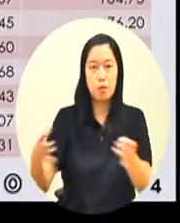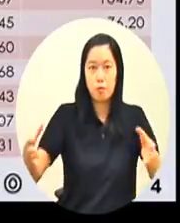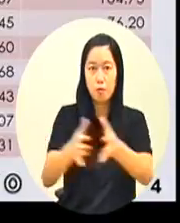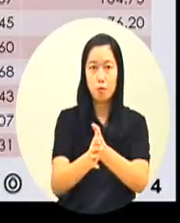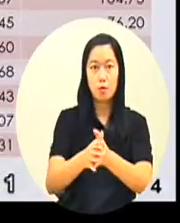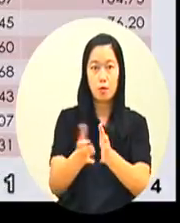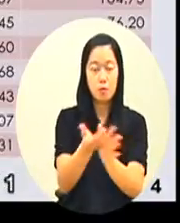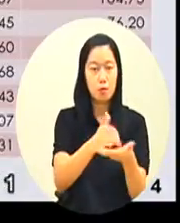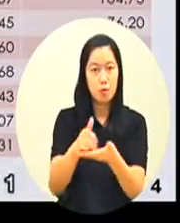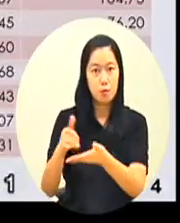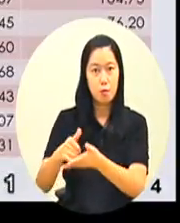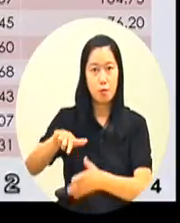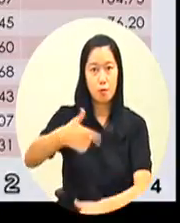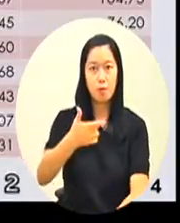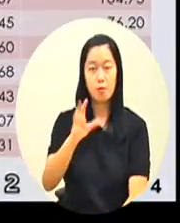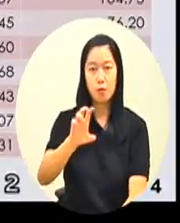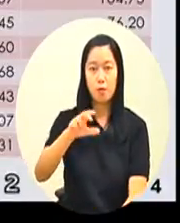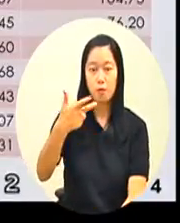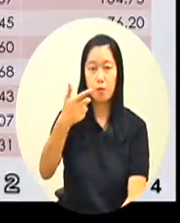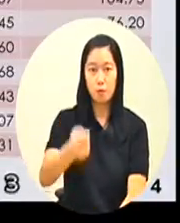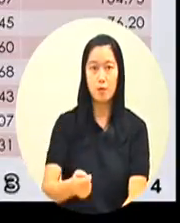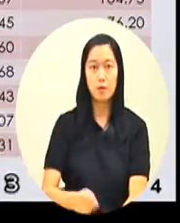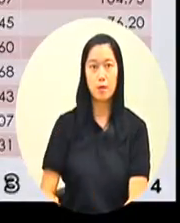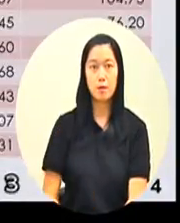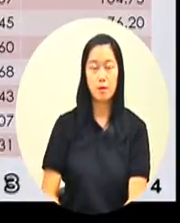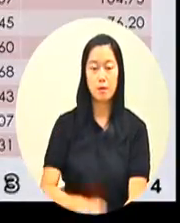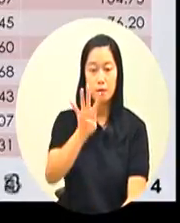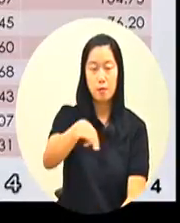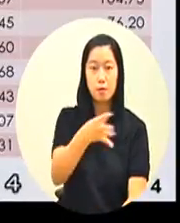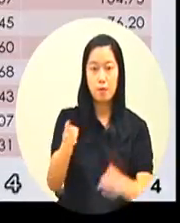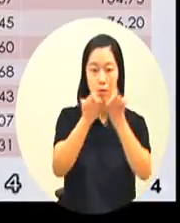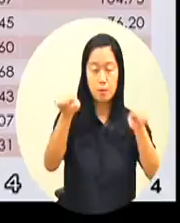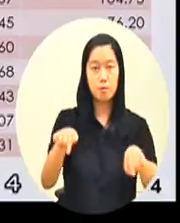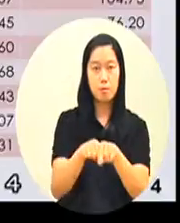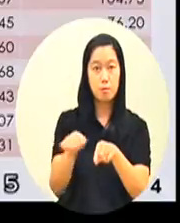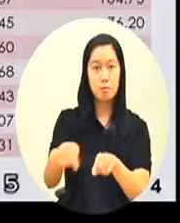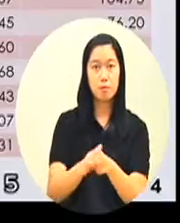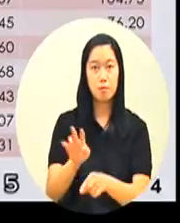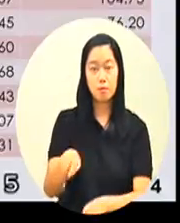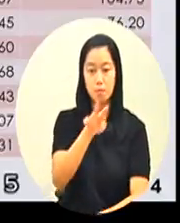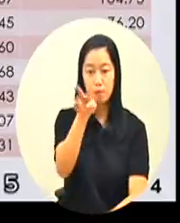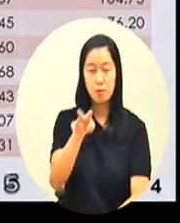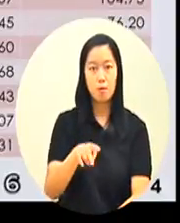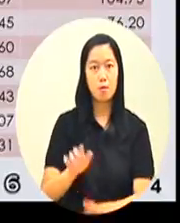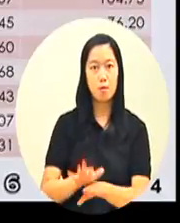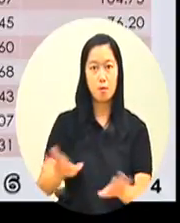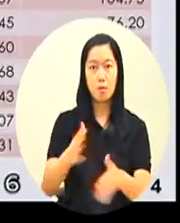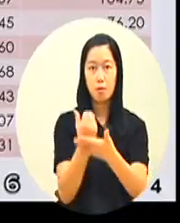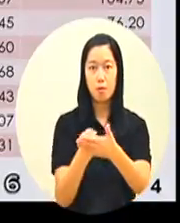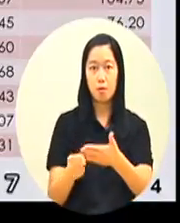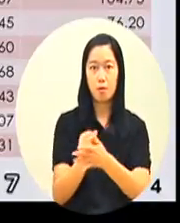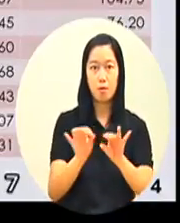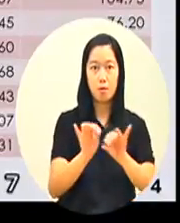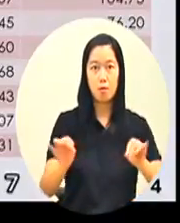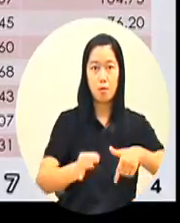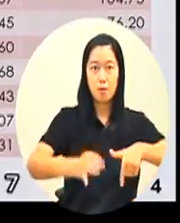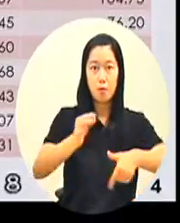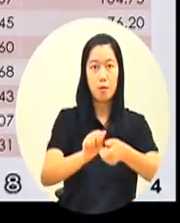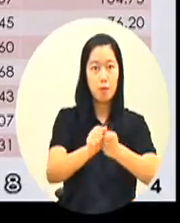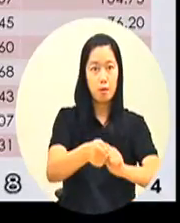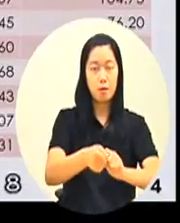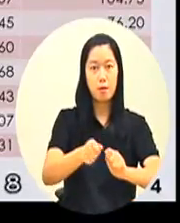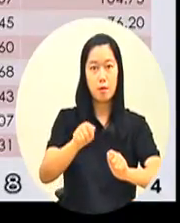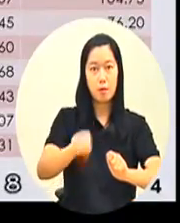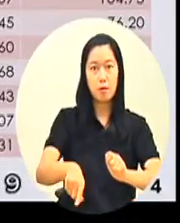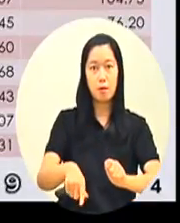个预算数是687亿，看这一张表。那目前剩下地价税目前